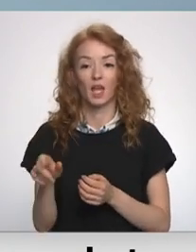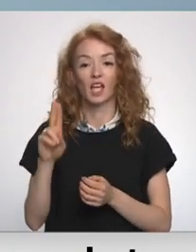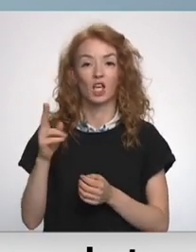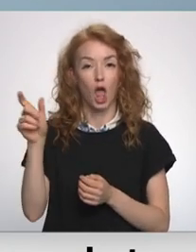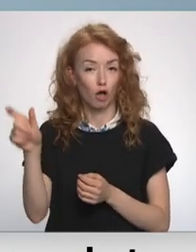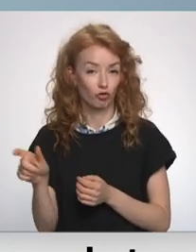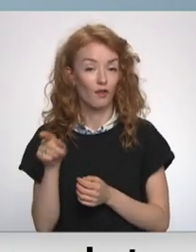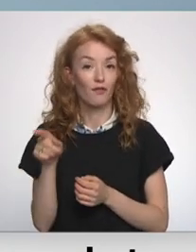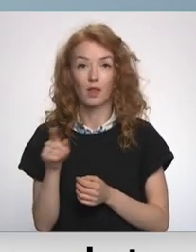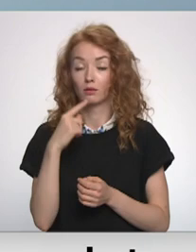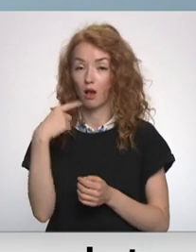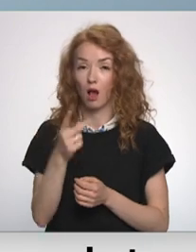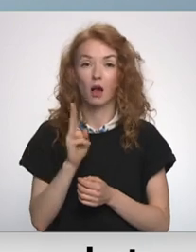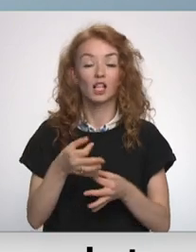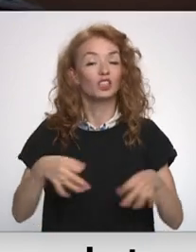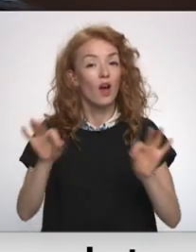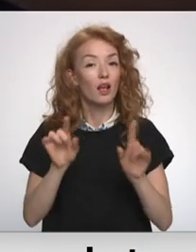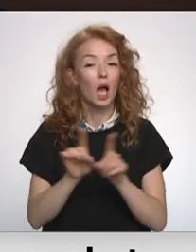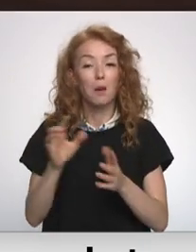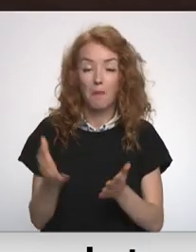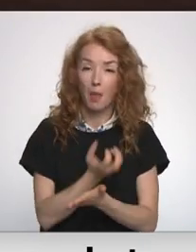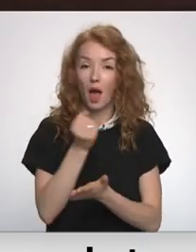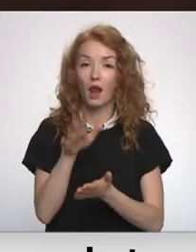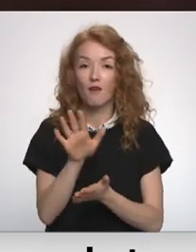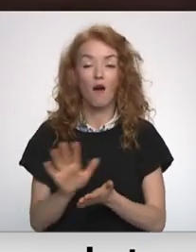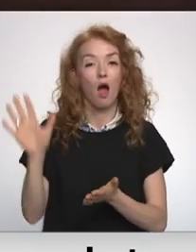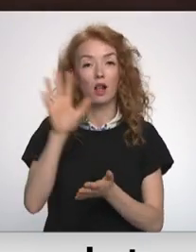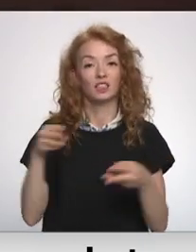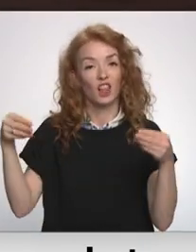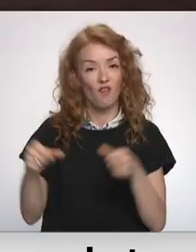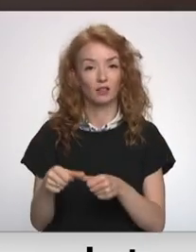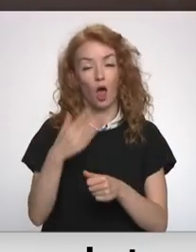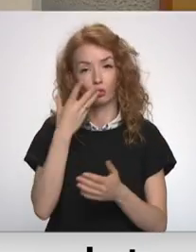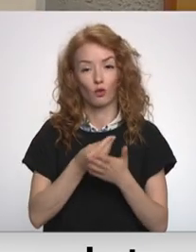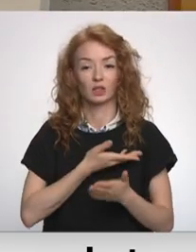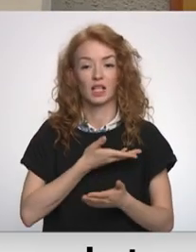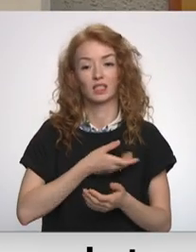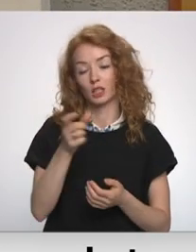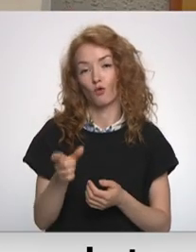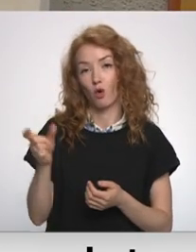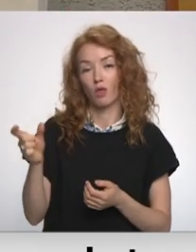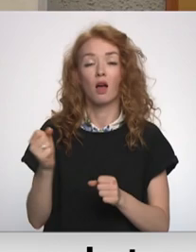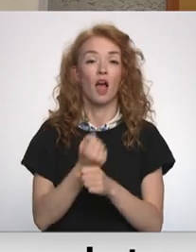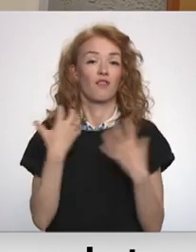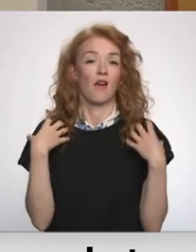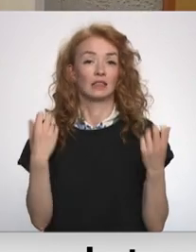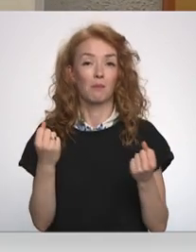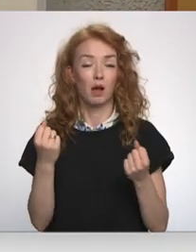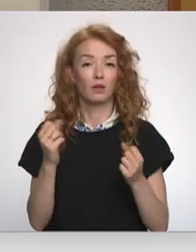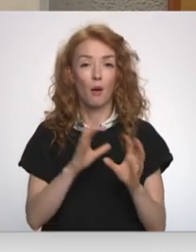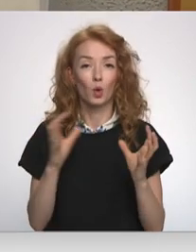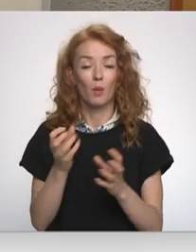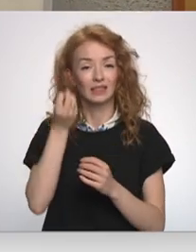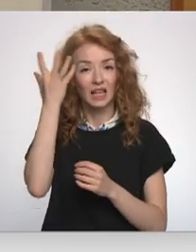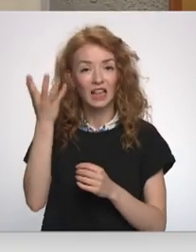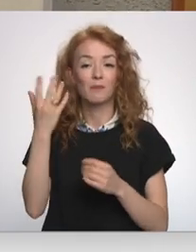Naševa. Viņa norāda, ka nemazāk svarīgi ir panākt, lai valsts investētu savos iedzīvotājos. Gan veselības aprūpe, gan izglītība, gan